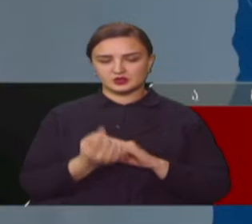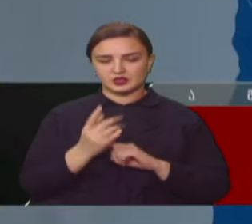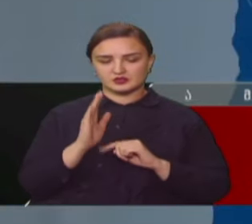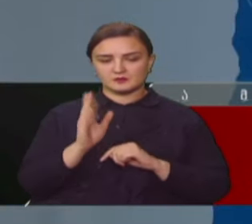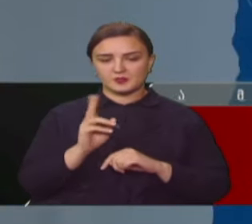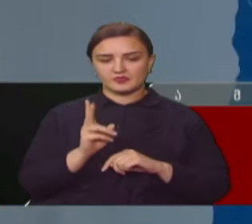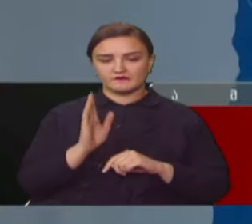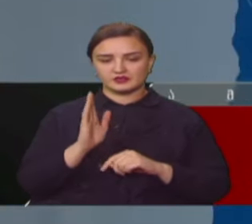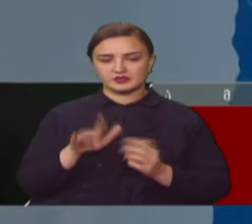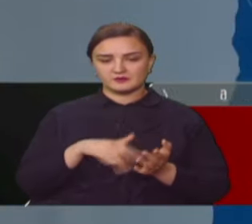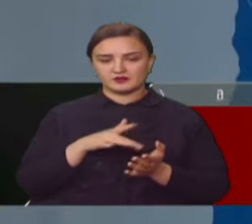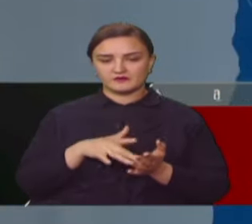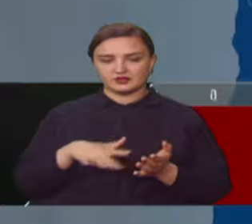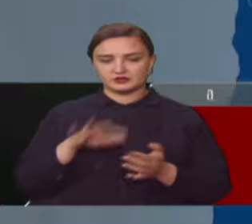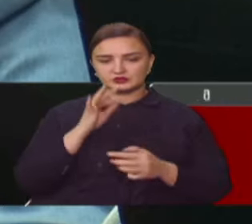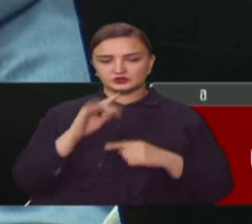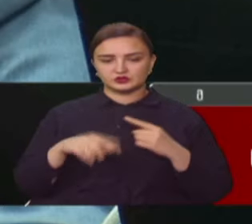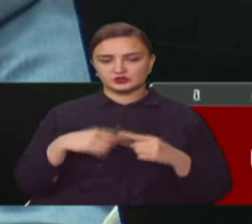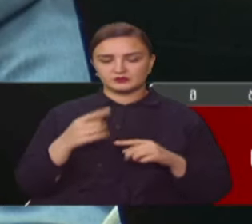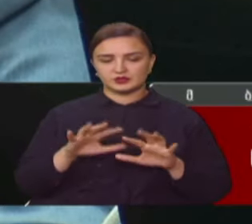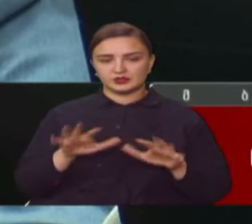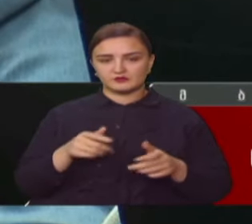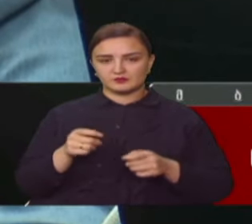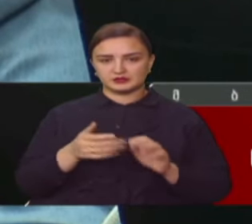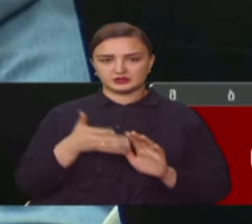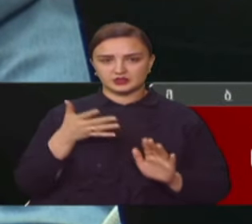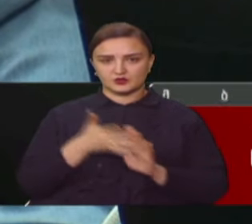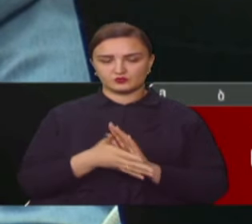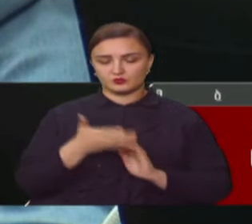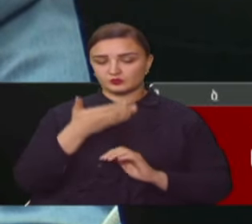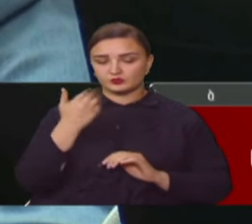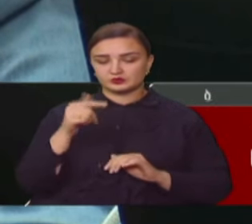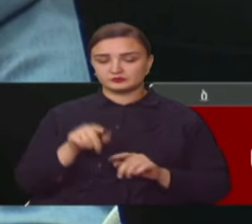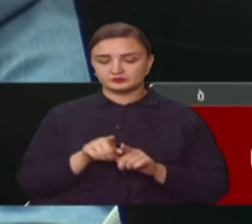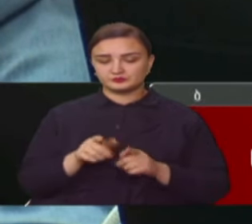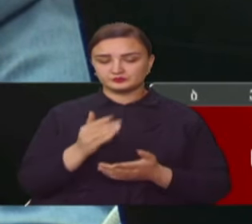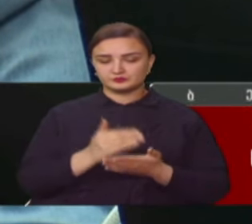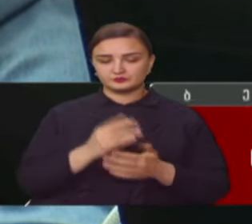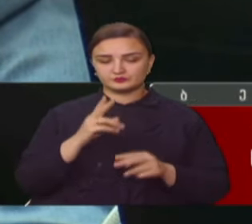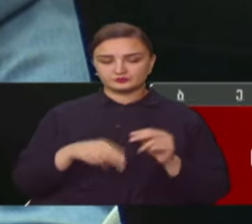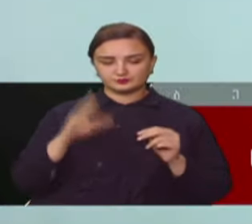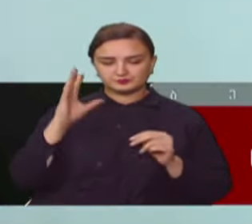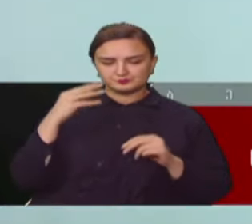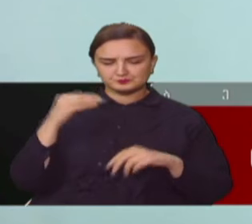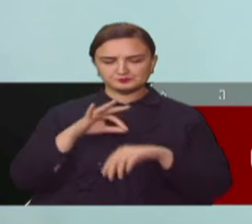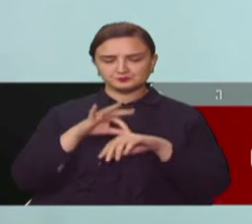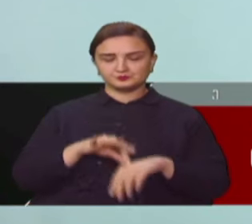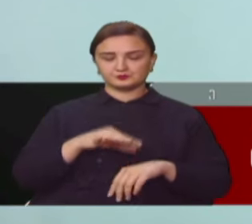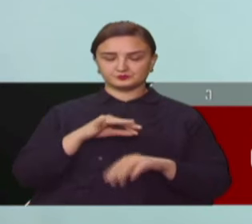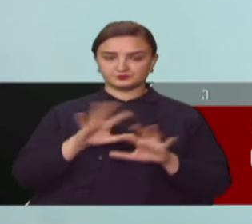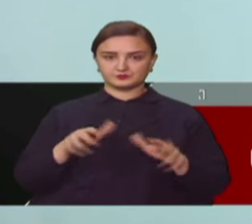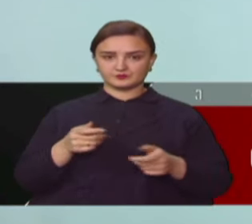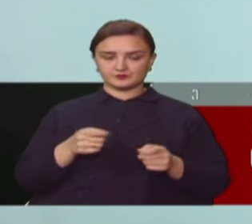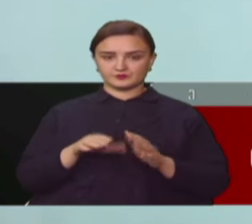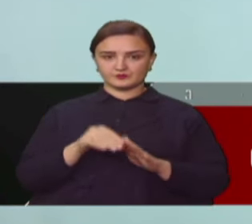Holo vinic neba cu ernis șemdegi prezidenti cer gaur cu avelia. Storet aseti ședegi dasrulda Moldova și gamartuli referendumida sa